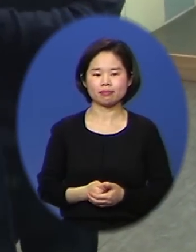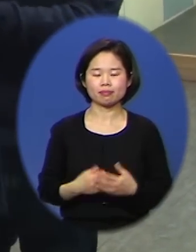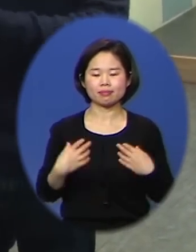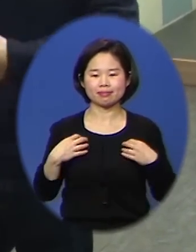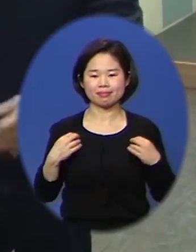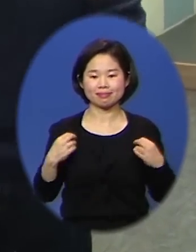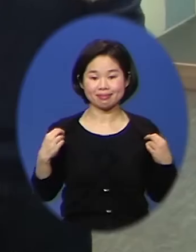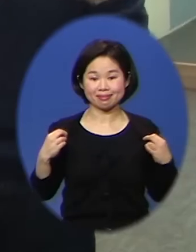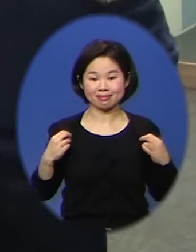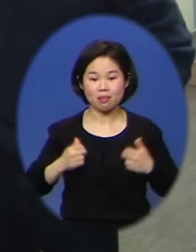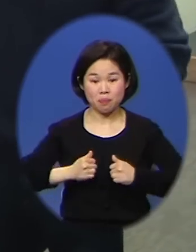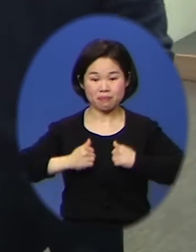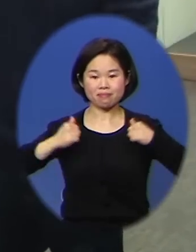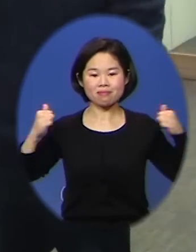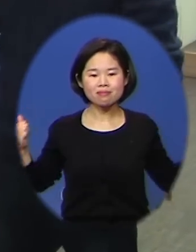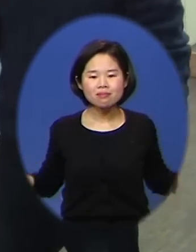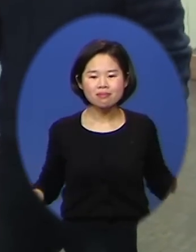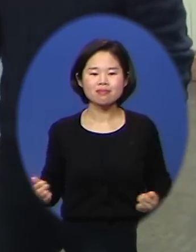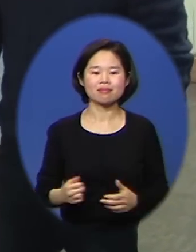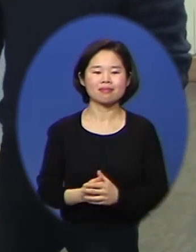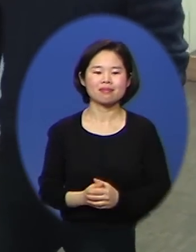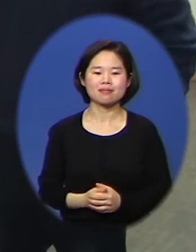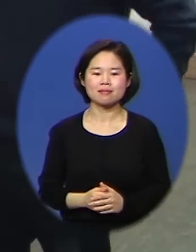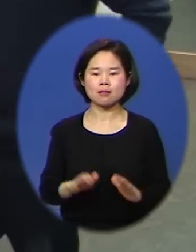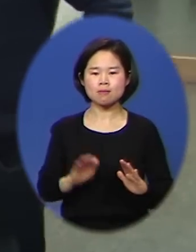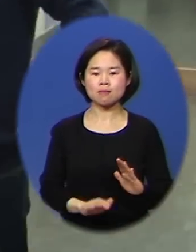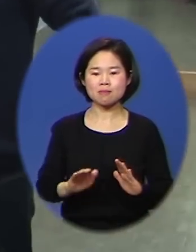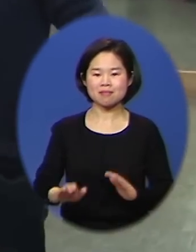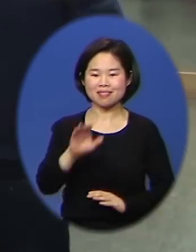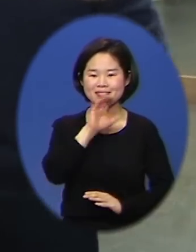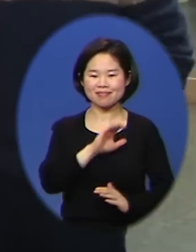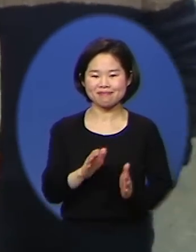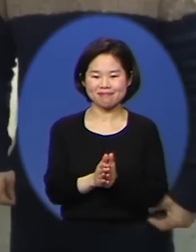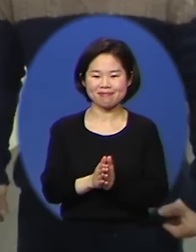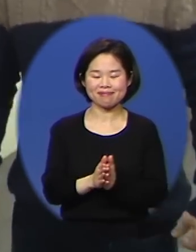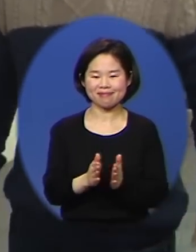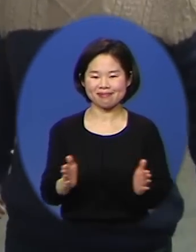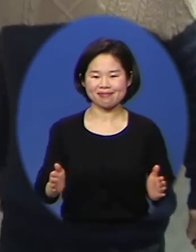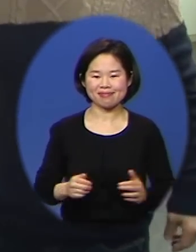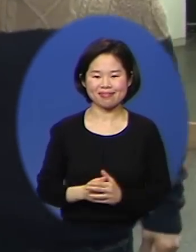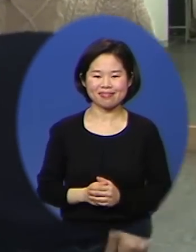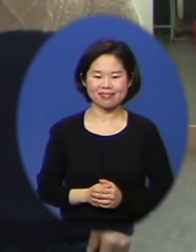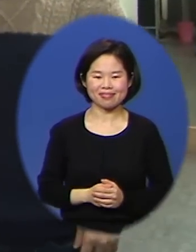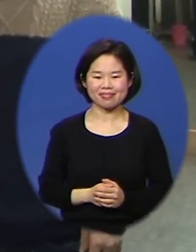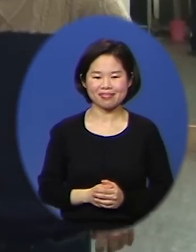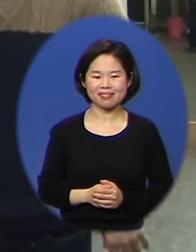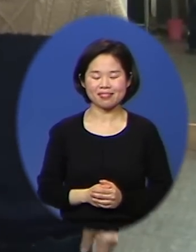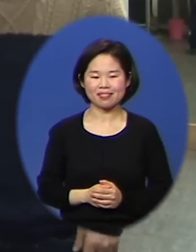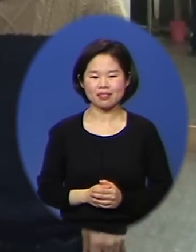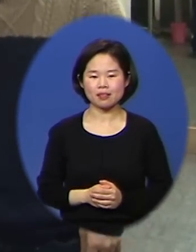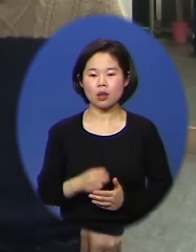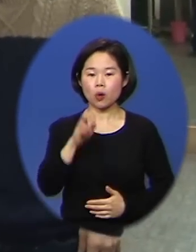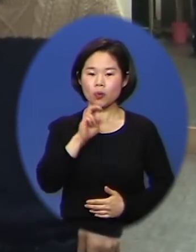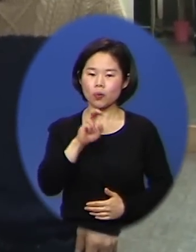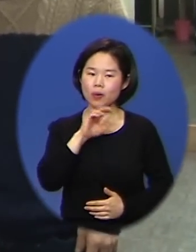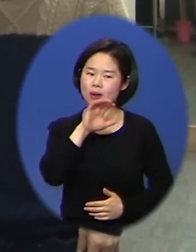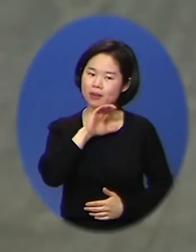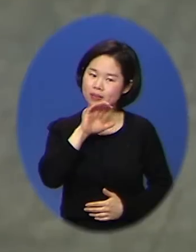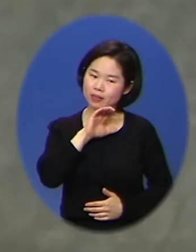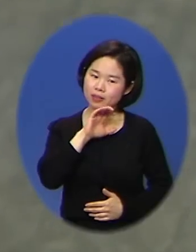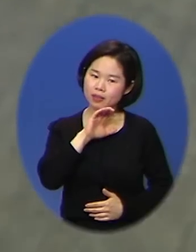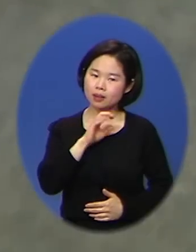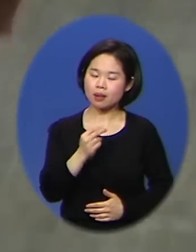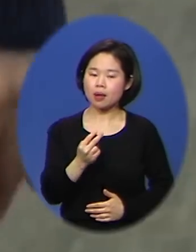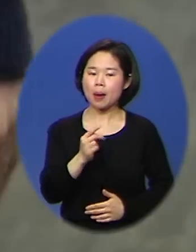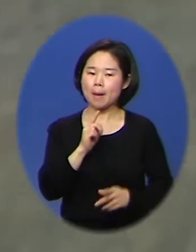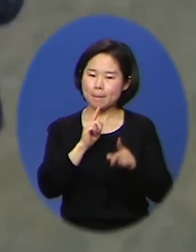불편한 겉옷까지 벗어내려놓고 본격적으로 연습하는 민휘 씨. 보컬 연습은